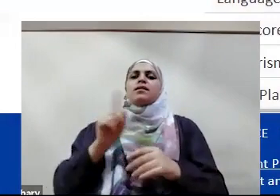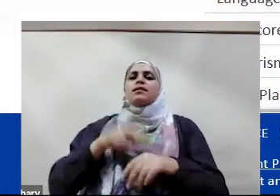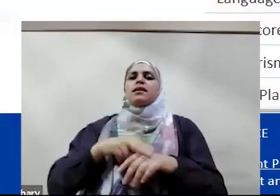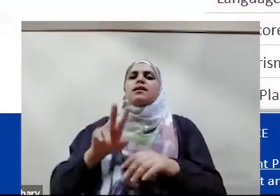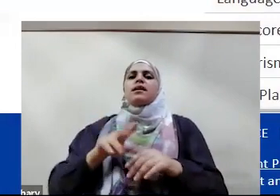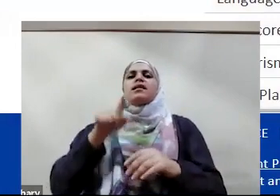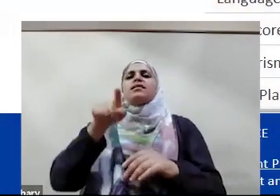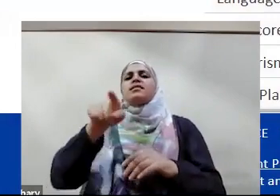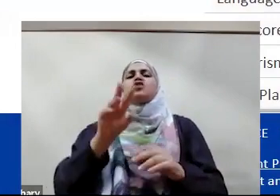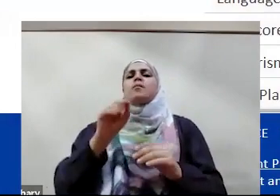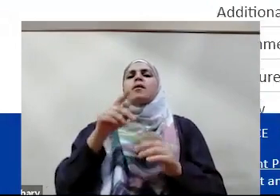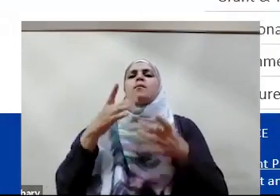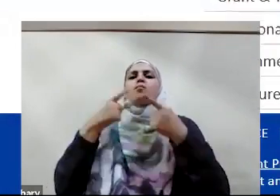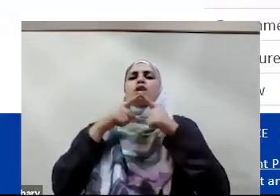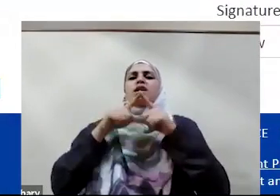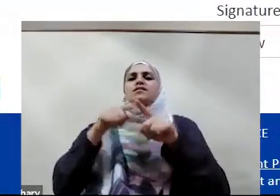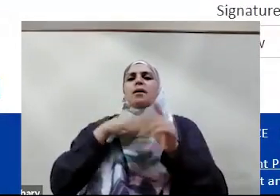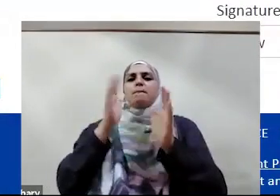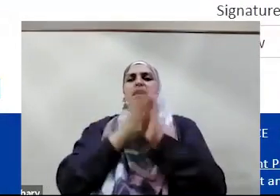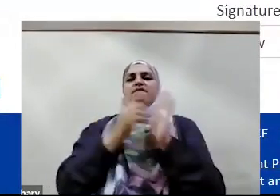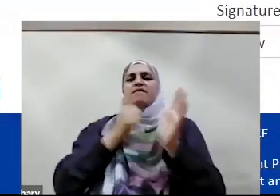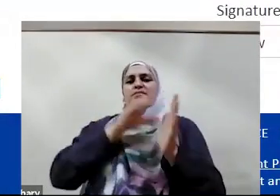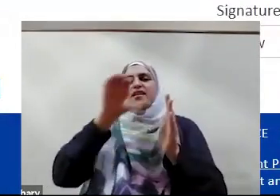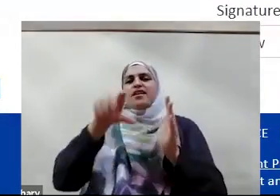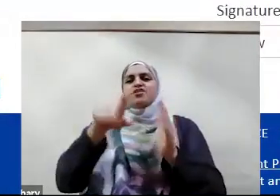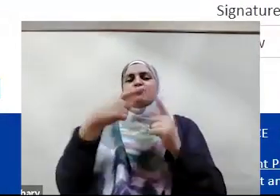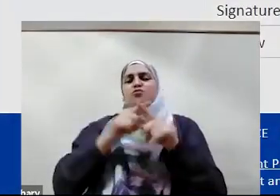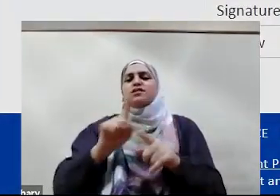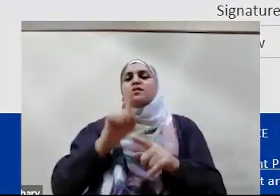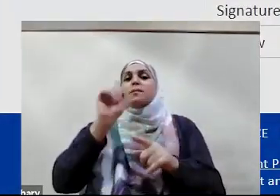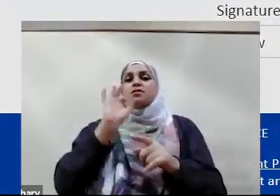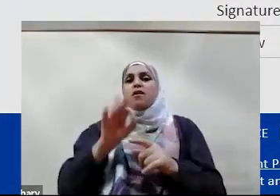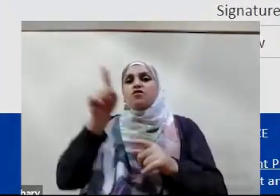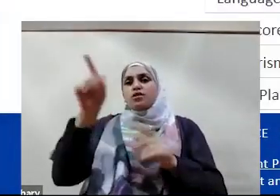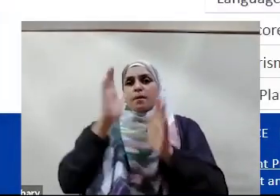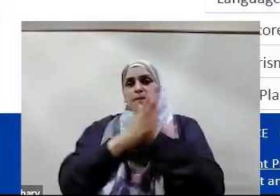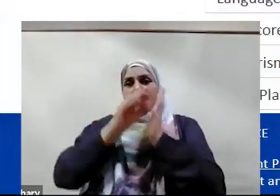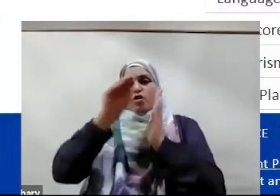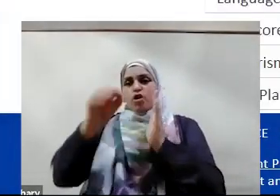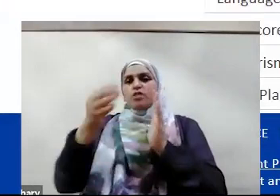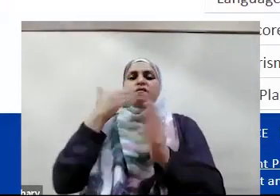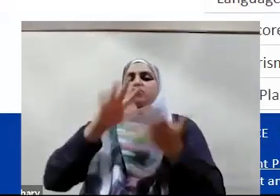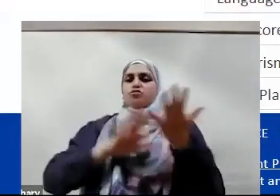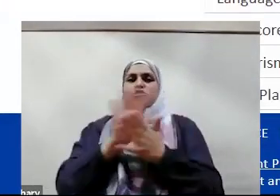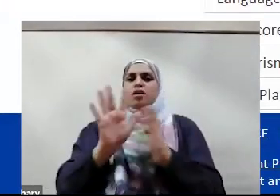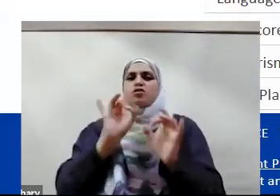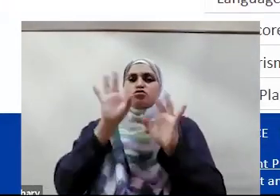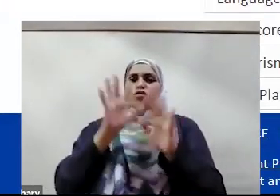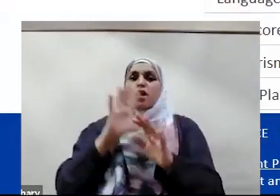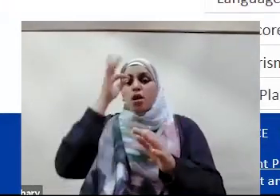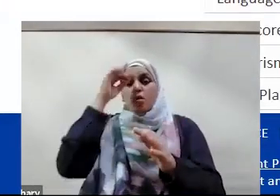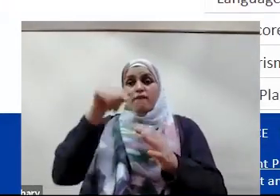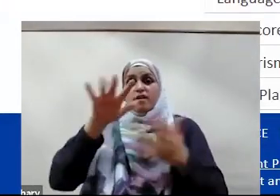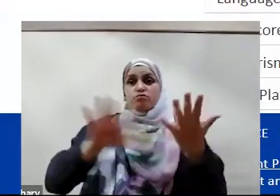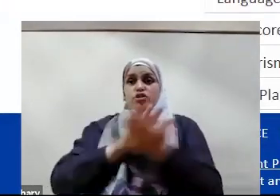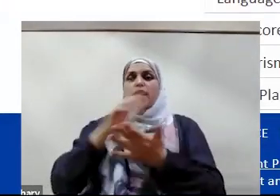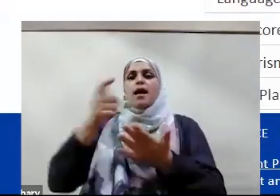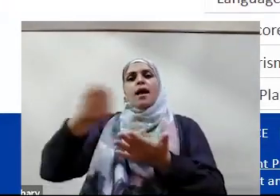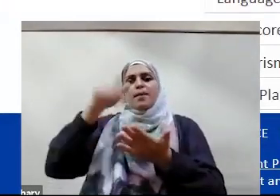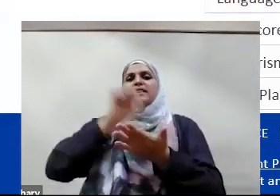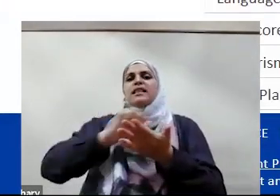حاجة ليها علاقة بالدوكيمنت اللي انا حطاه، انما حضراتكم المفروض ما يقابلكوش مشاكل، ولو قابلكم مشاكل ابعتولنا ايميل بيه.